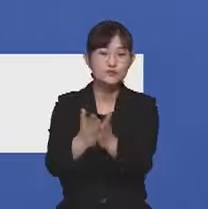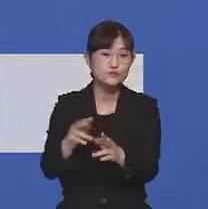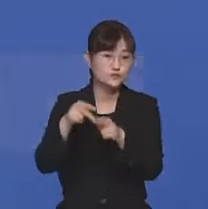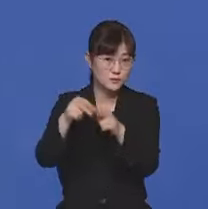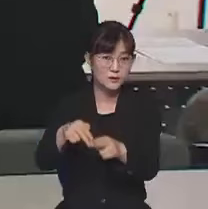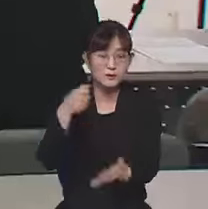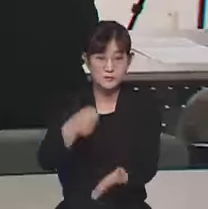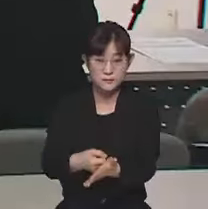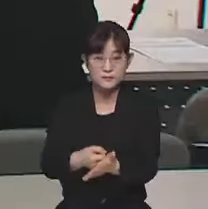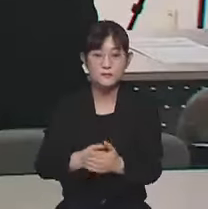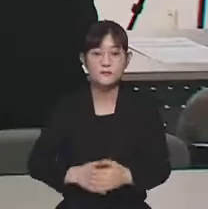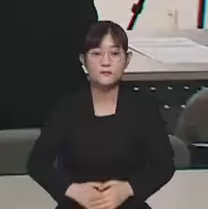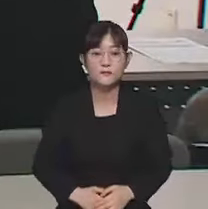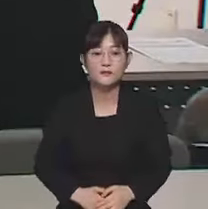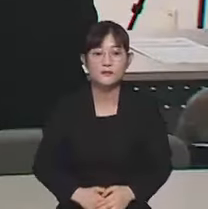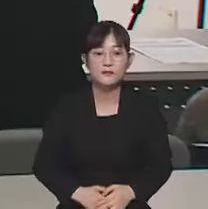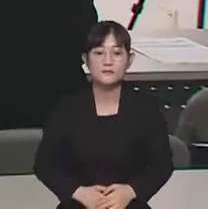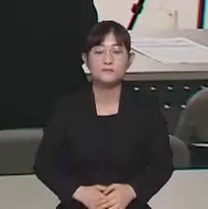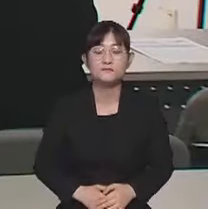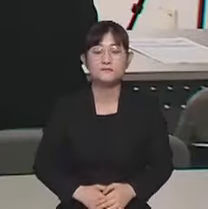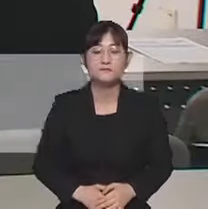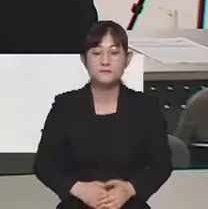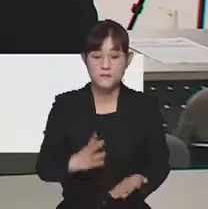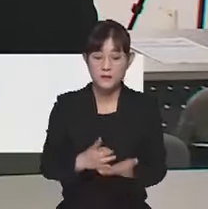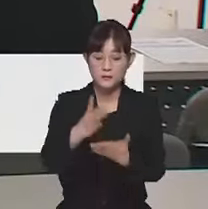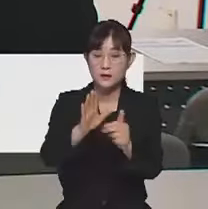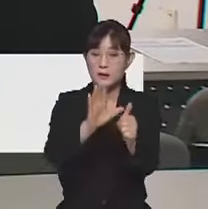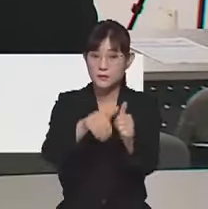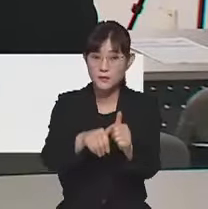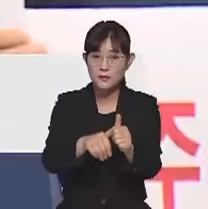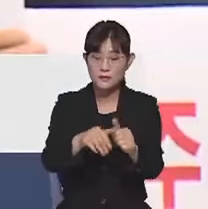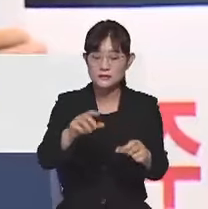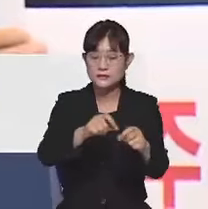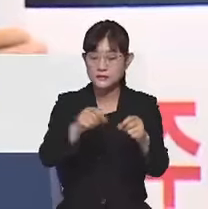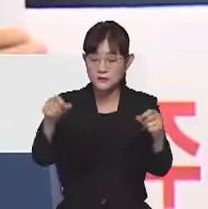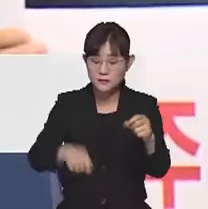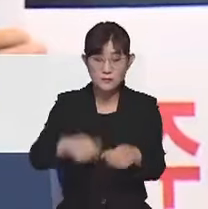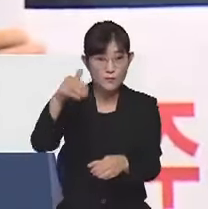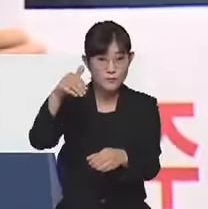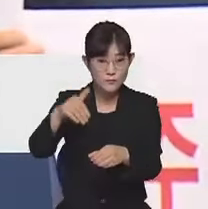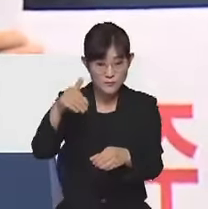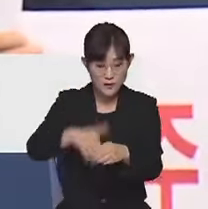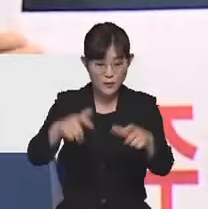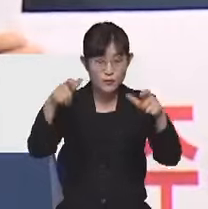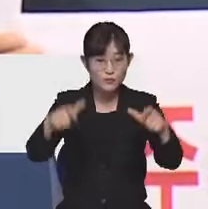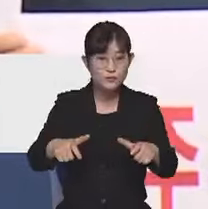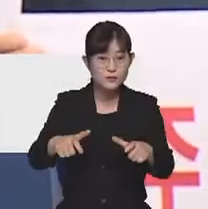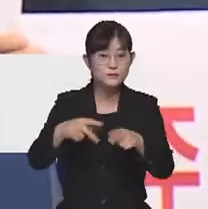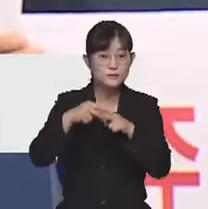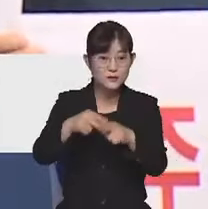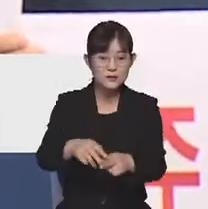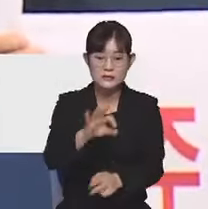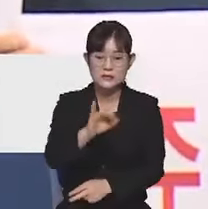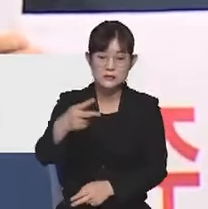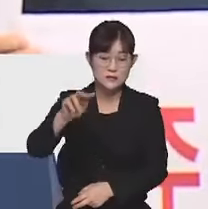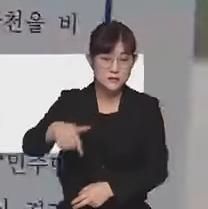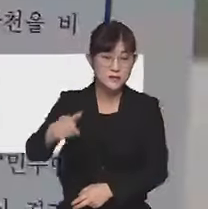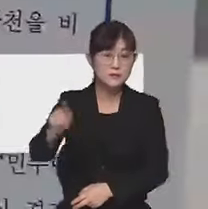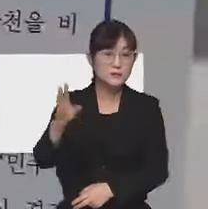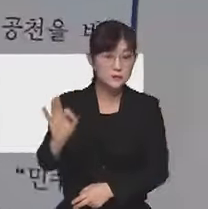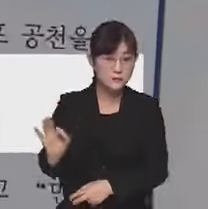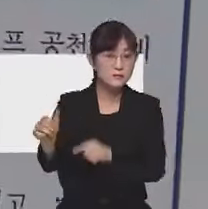선언했습니다. 민주당 예비 후보로 담양 한평 영광 장성 지역구 경선에 출마했던 이석형 전 한평